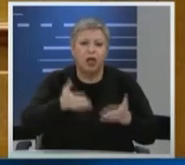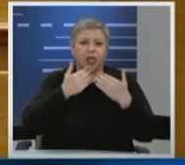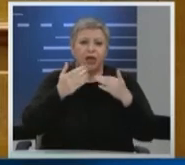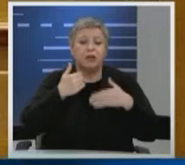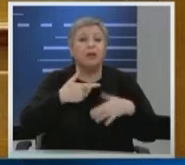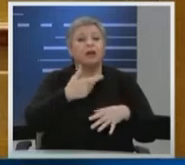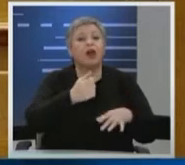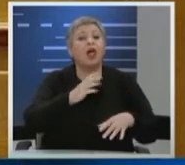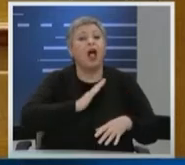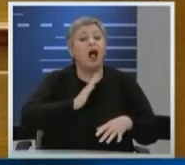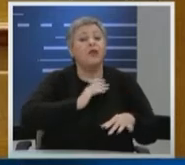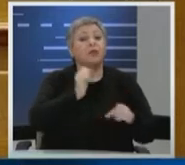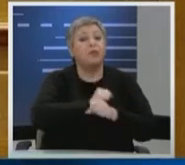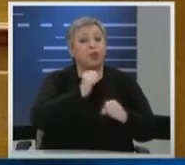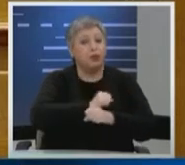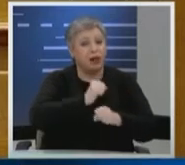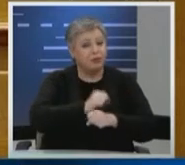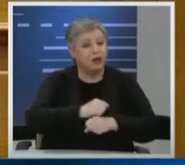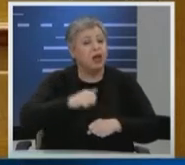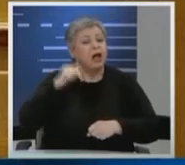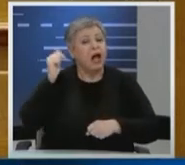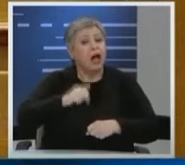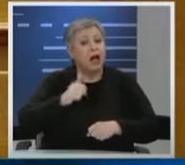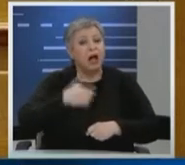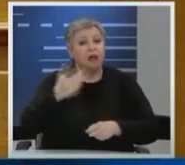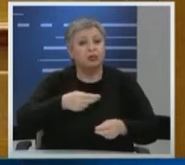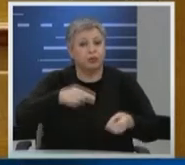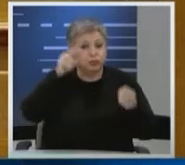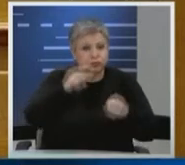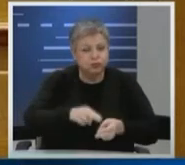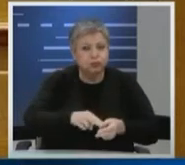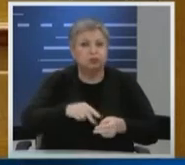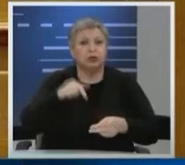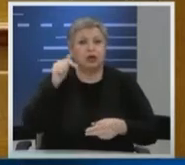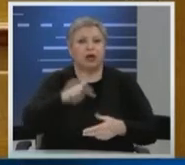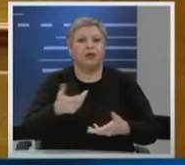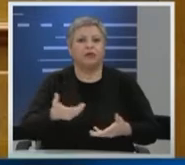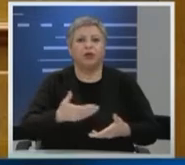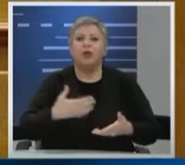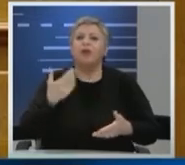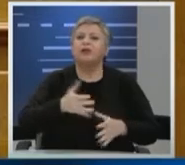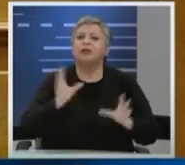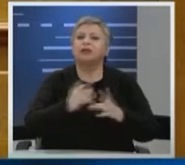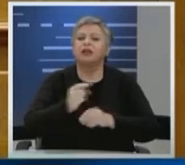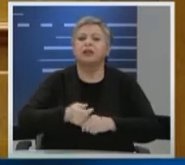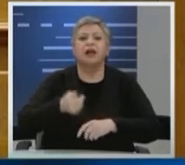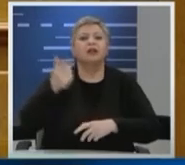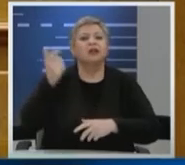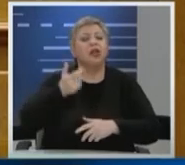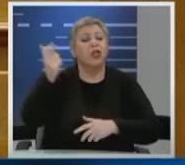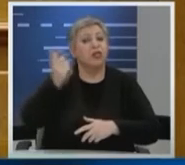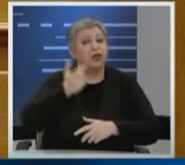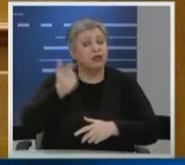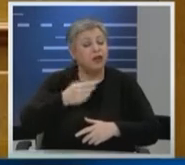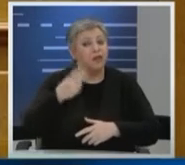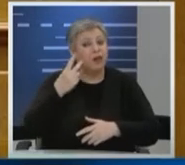εργαζόμενους θα μειωθούν σε σχέση με το 2018 κατά 530 εκατομμύρια ευρώ. Η συνολική δαπάνη για τις συντάξεις μειώνεται κατά